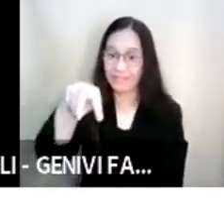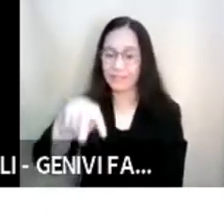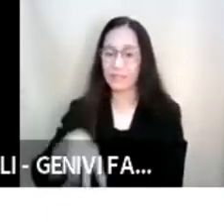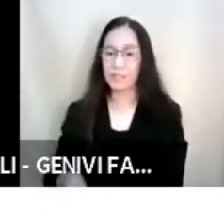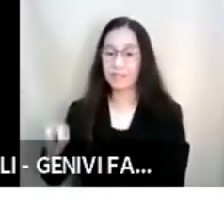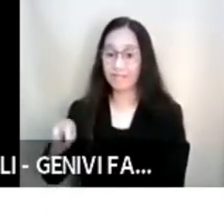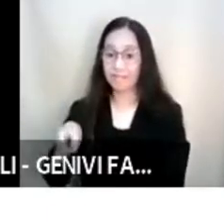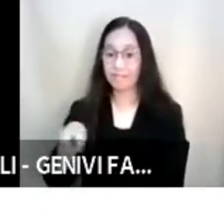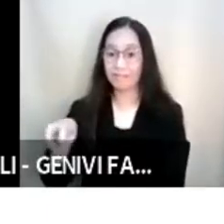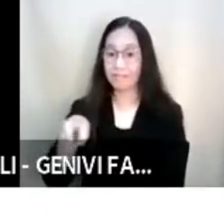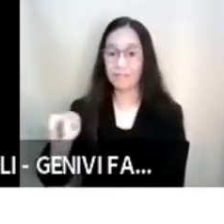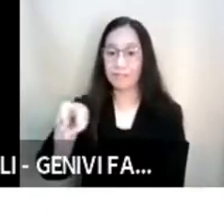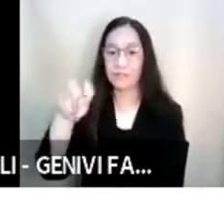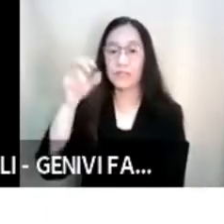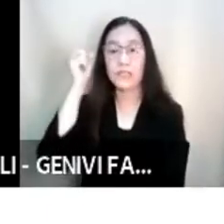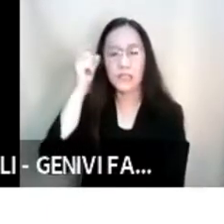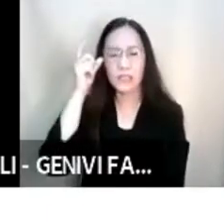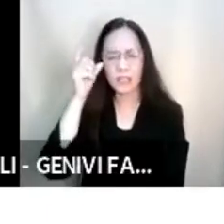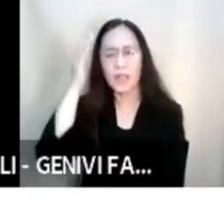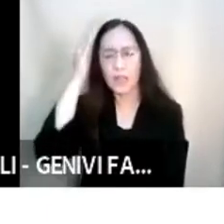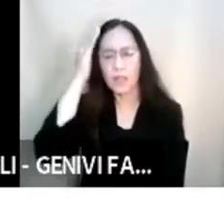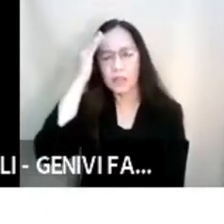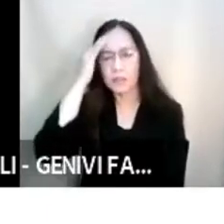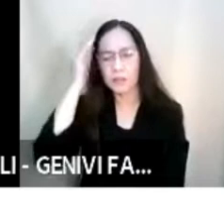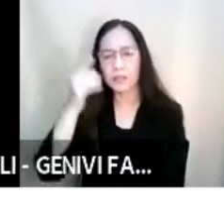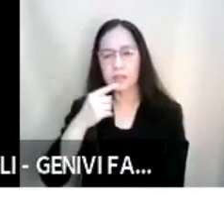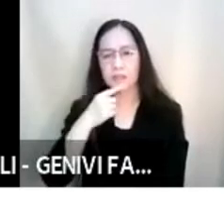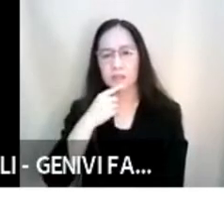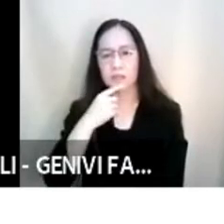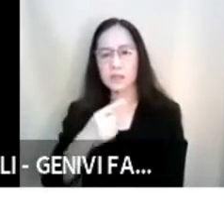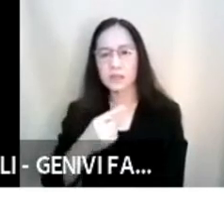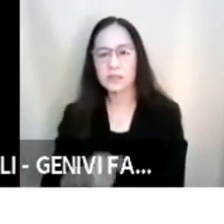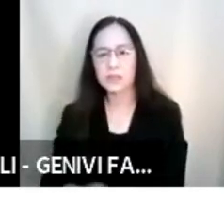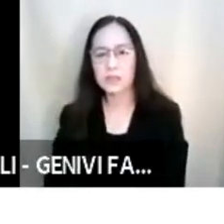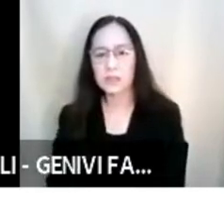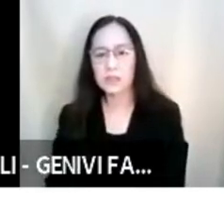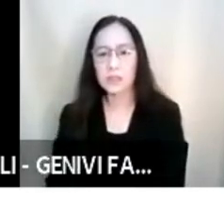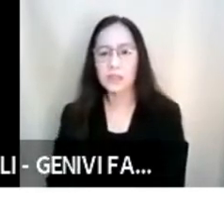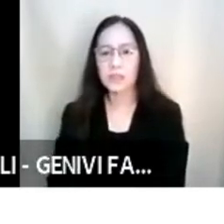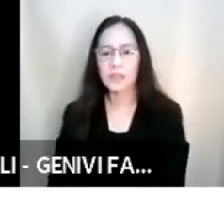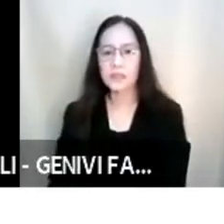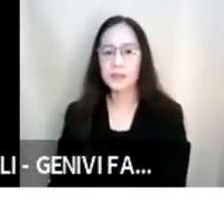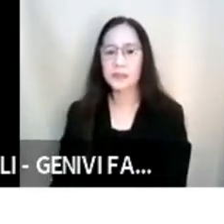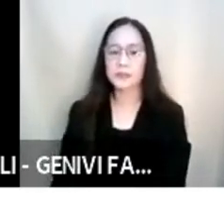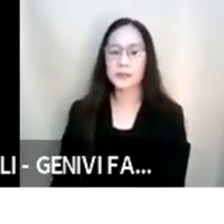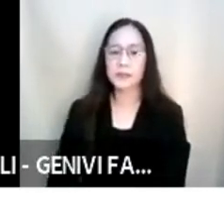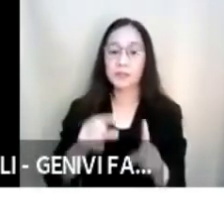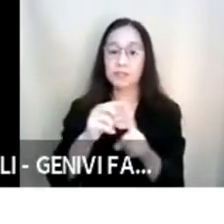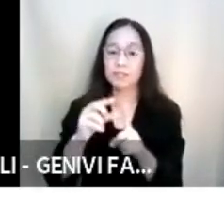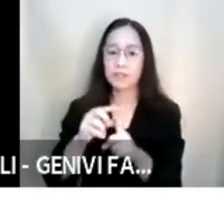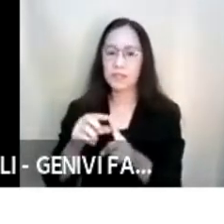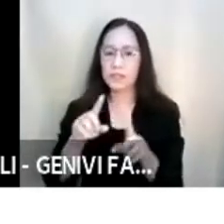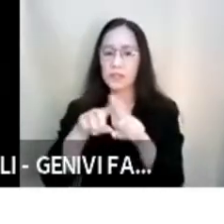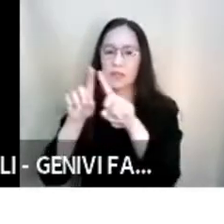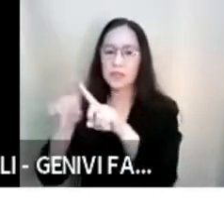nagta-travel tayo, naiintindihan ba nila? Alam ba nila yung ibig sabihin ng traffic light? Alam ba nila yung iba't ibang